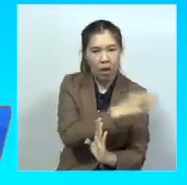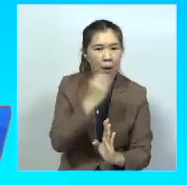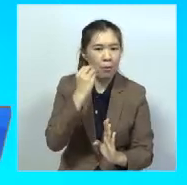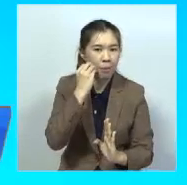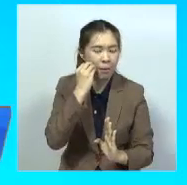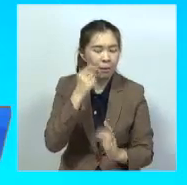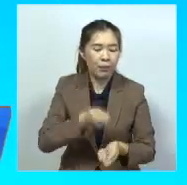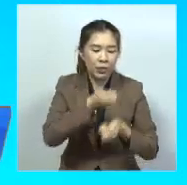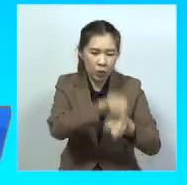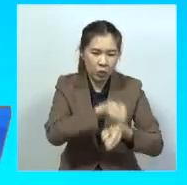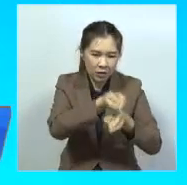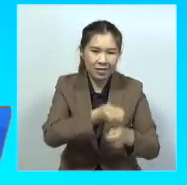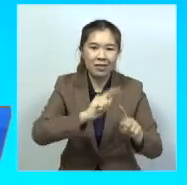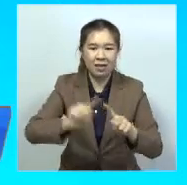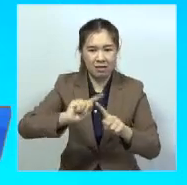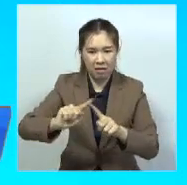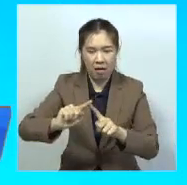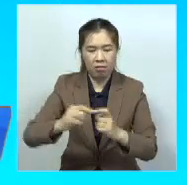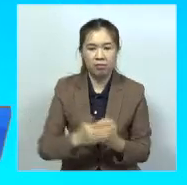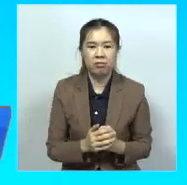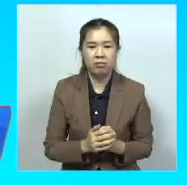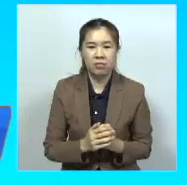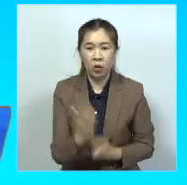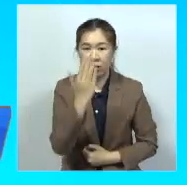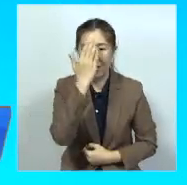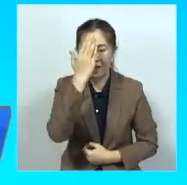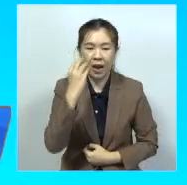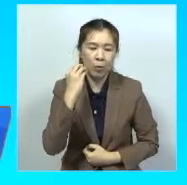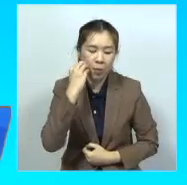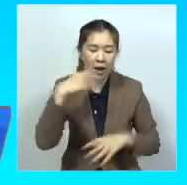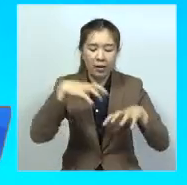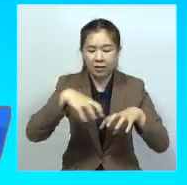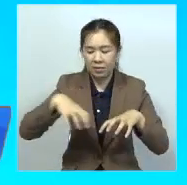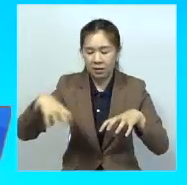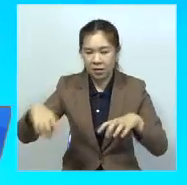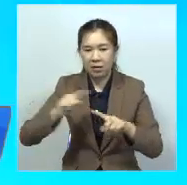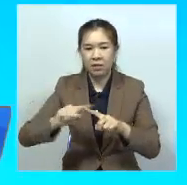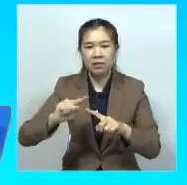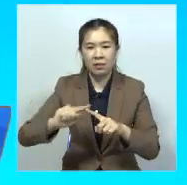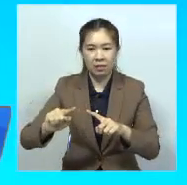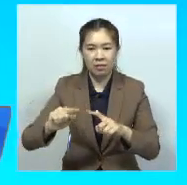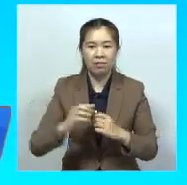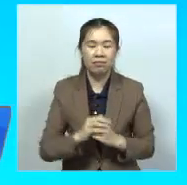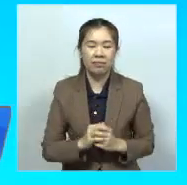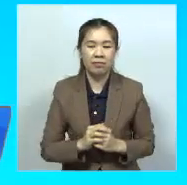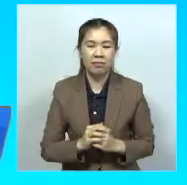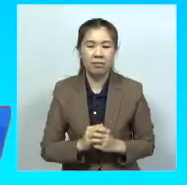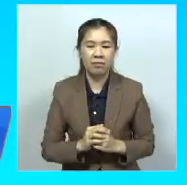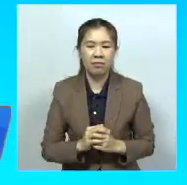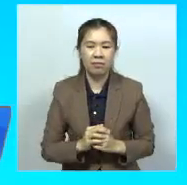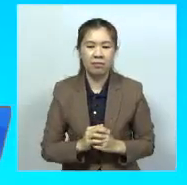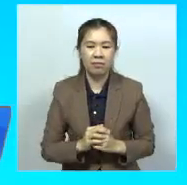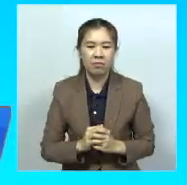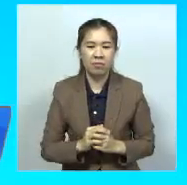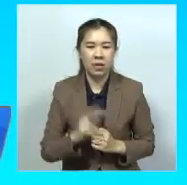ท่วมพื้นที่การเกษตรแล้วนะคะถนนทางเข้าหมู่บ้านไม่ว่าจะเป็นที่บ้านพับน้ำเต้าบ้านห้วยตรงบ้านวังแรดตำบลกรุงชิ